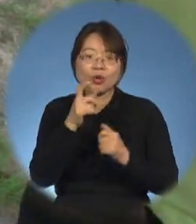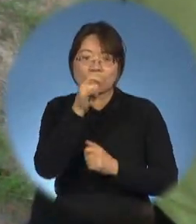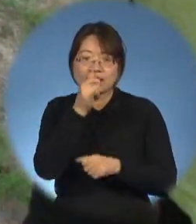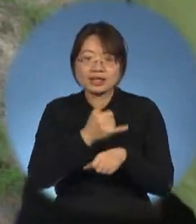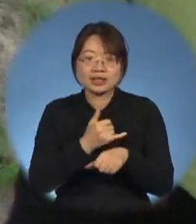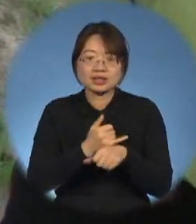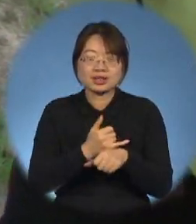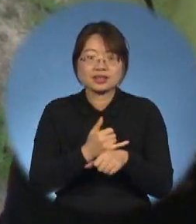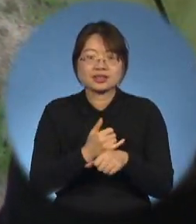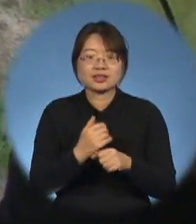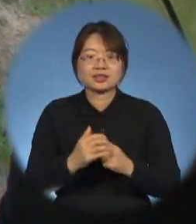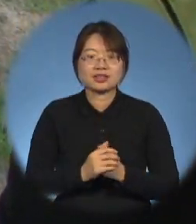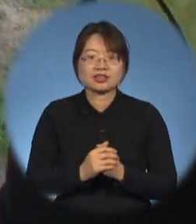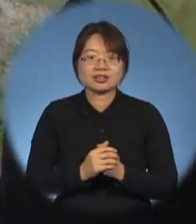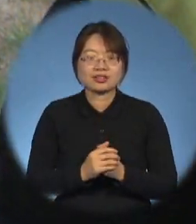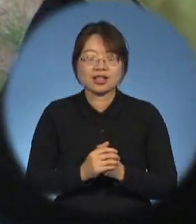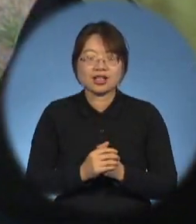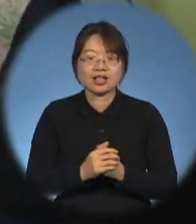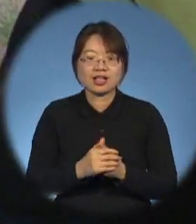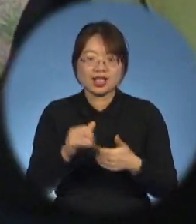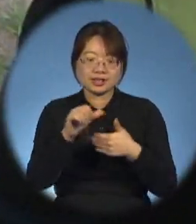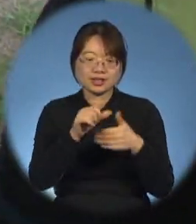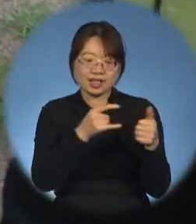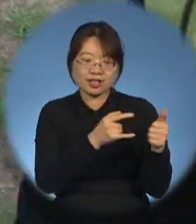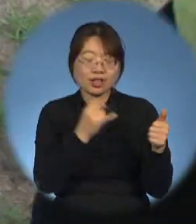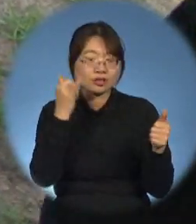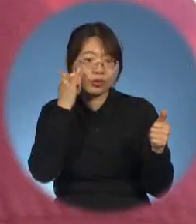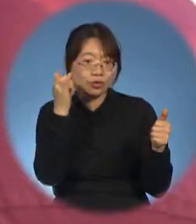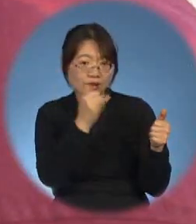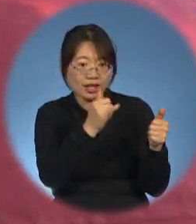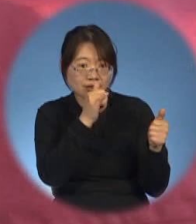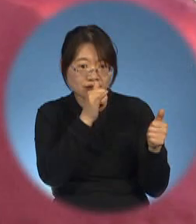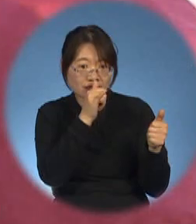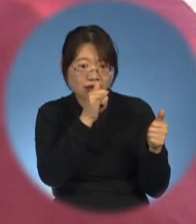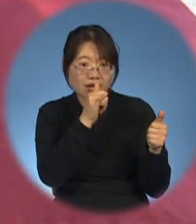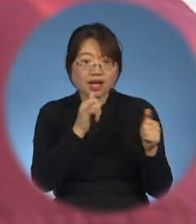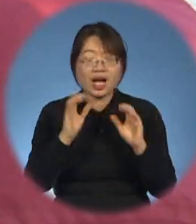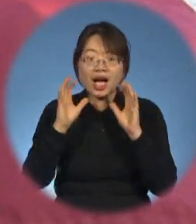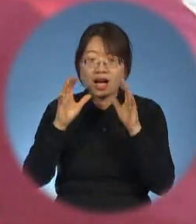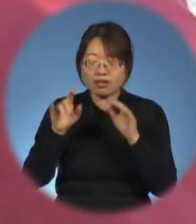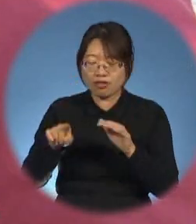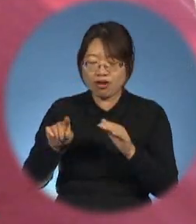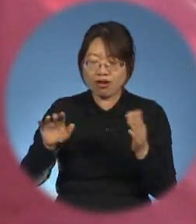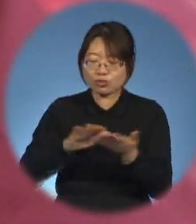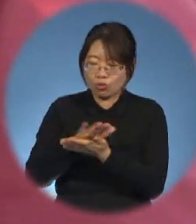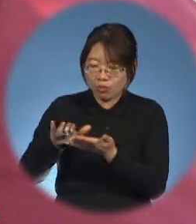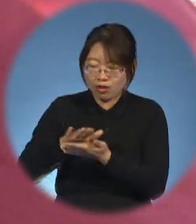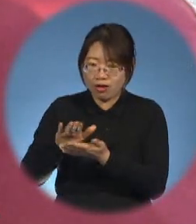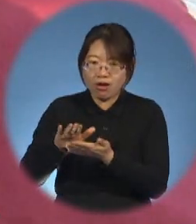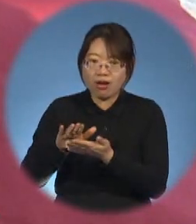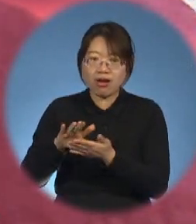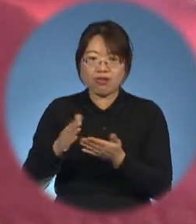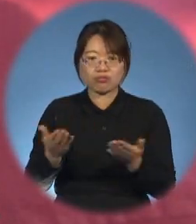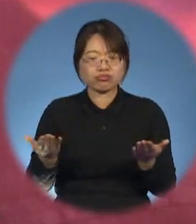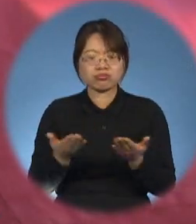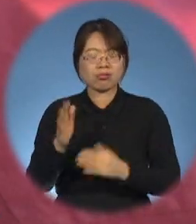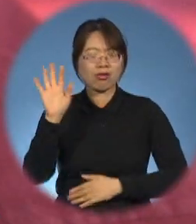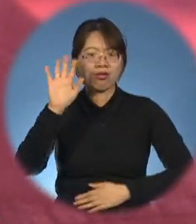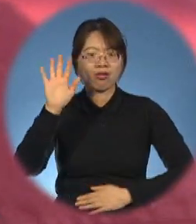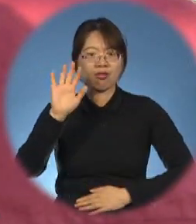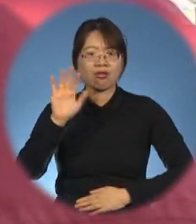애들에게 전화가 왔는데요 속닥 막 보세요 아가 않아 놀아야 으 아 내 이는